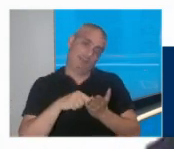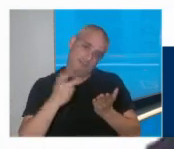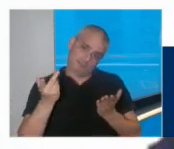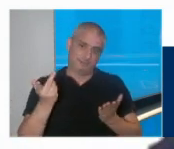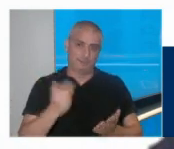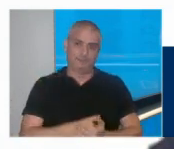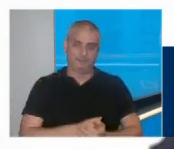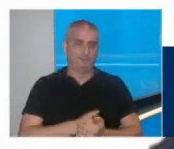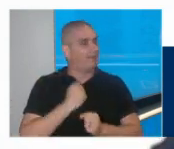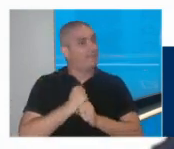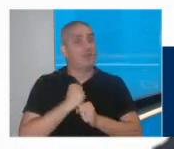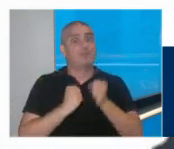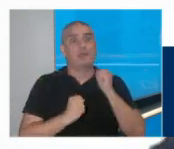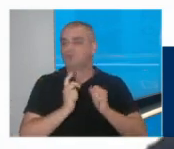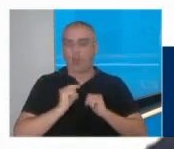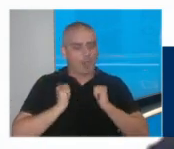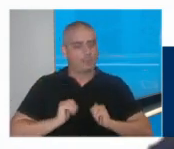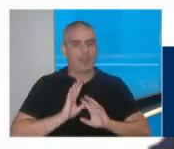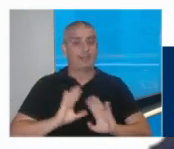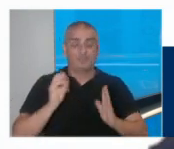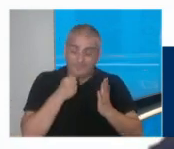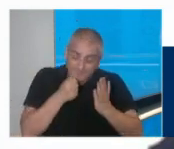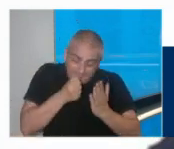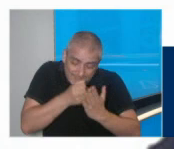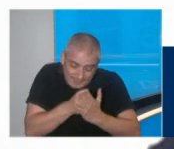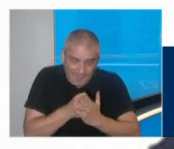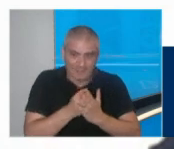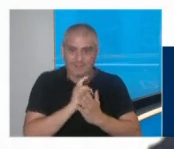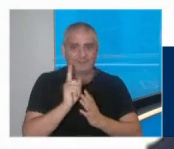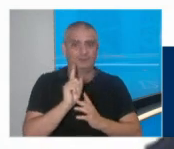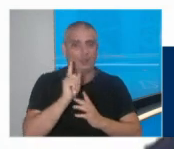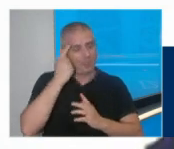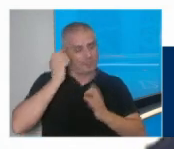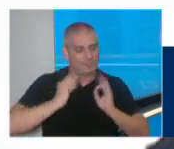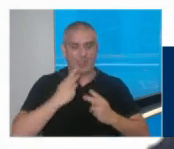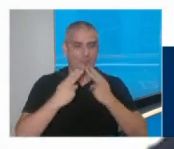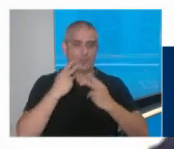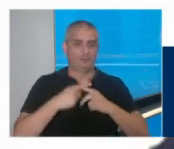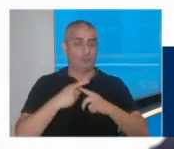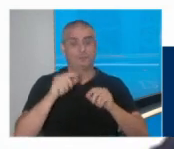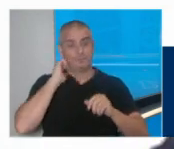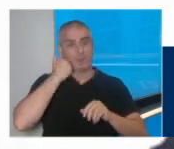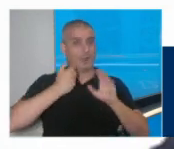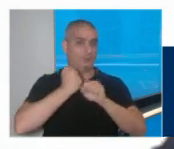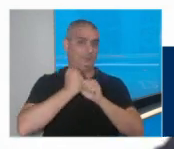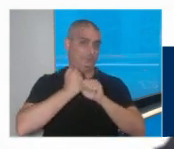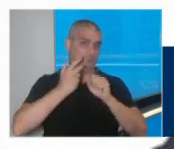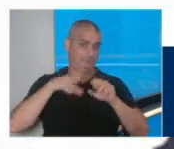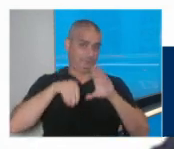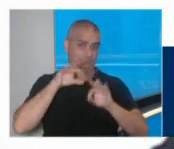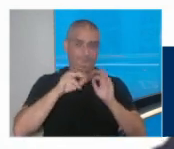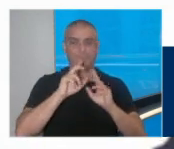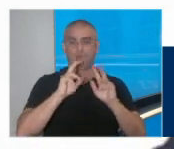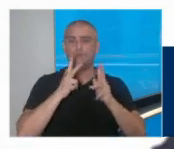עבודה קשה. אתה לא נח עד שלא נדע את התוצאות. ההצבעה מחר היא נעשית